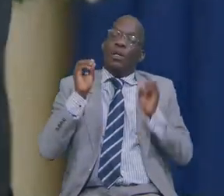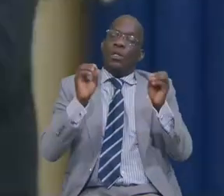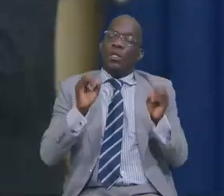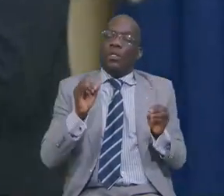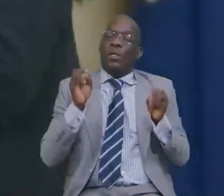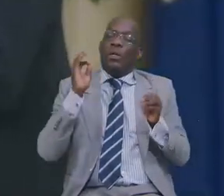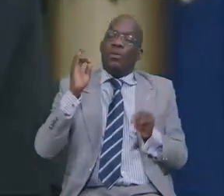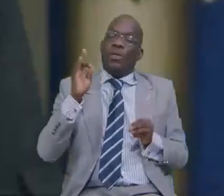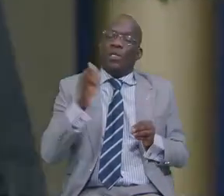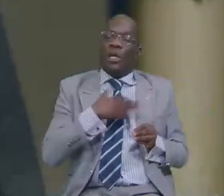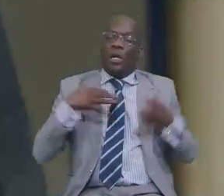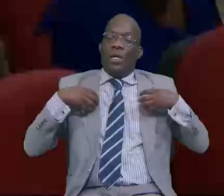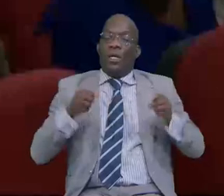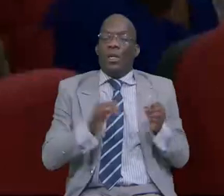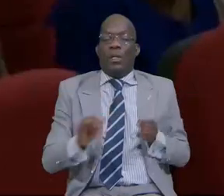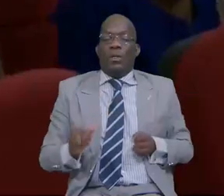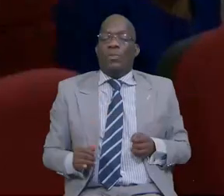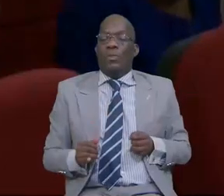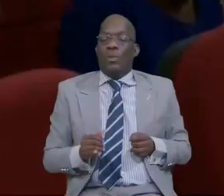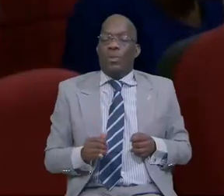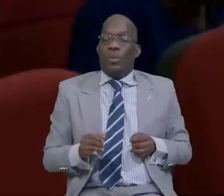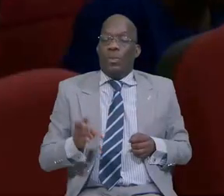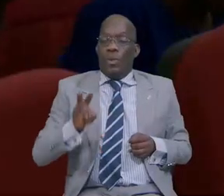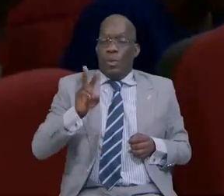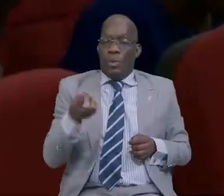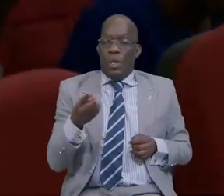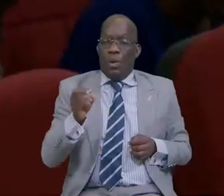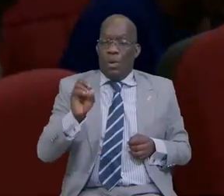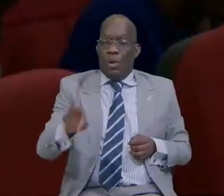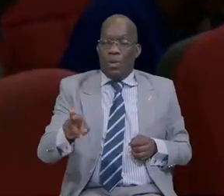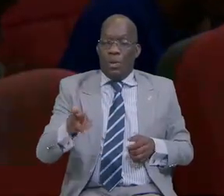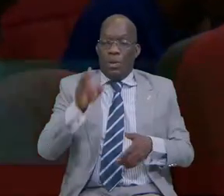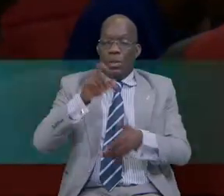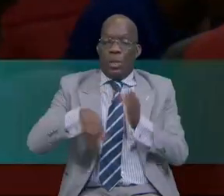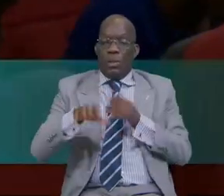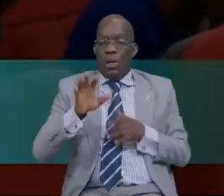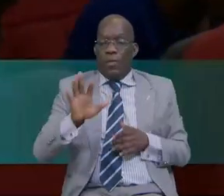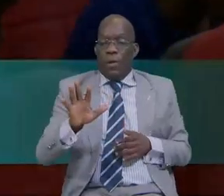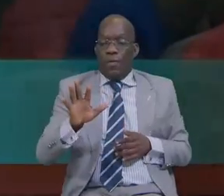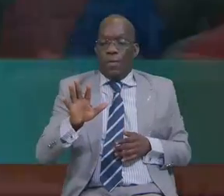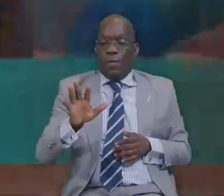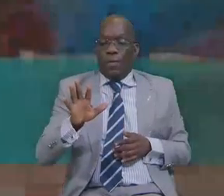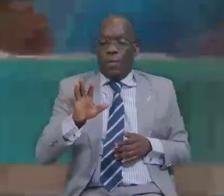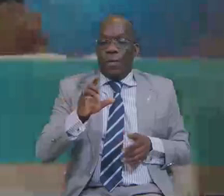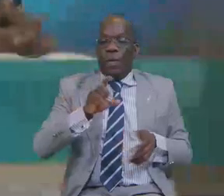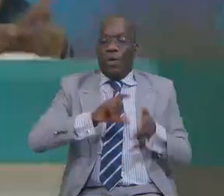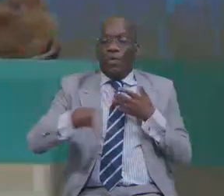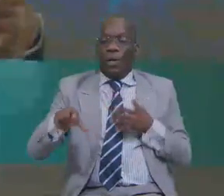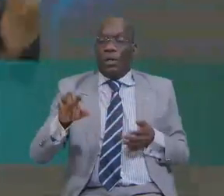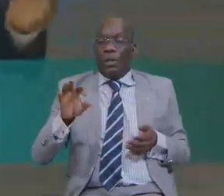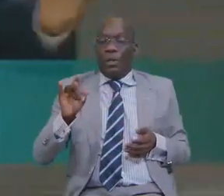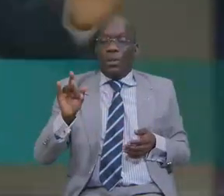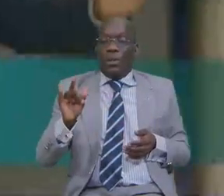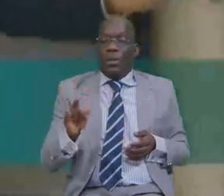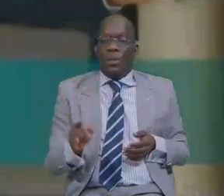et guérir. On nous dit en 2 Corinthiens au chapitre 5, lisons le verset